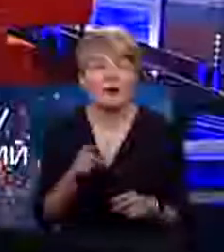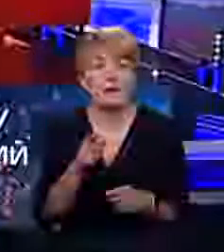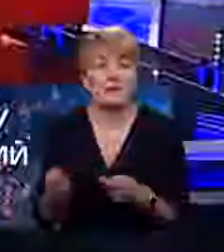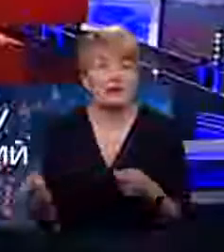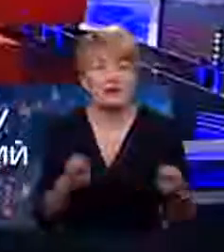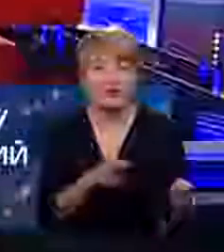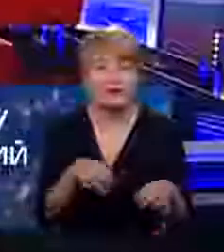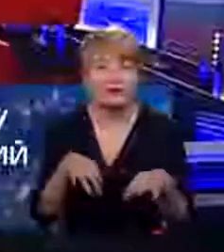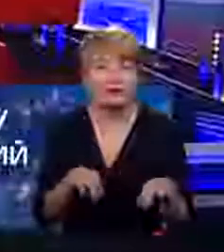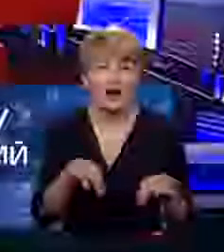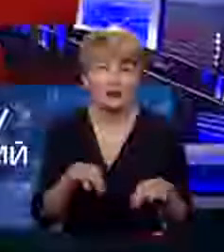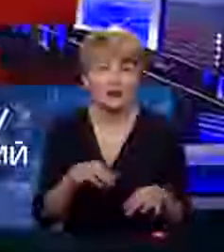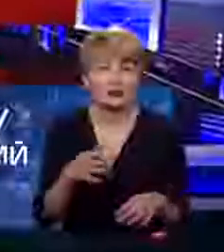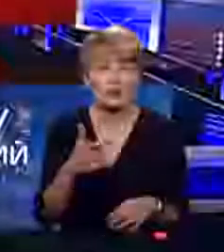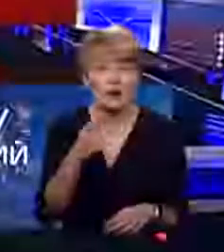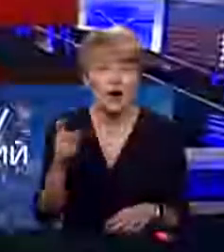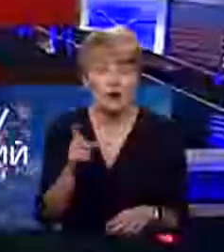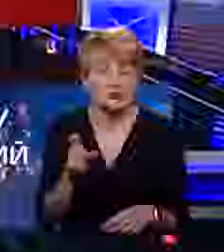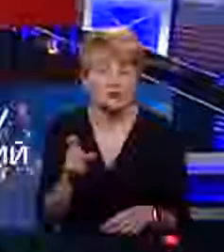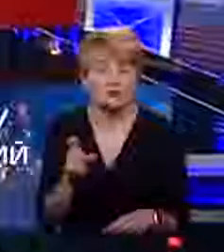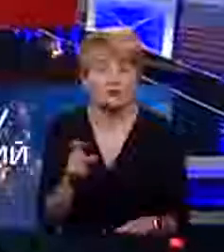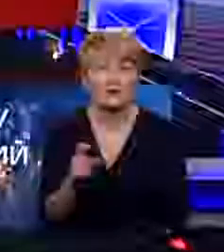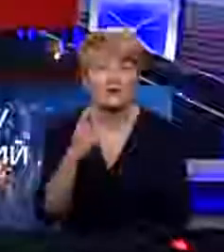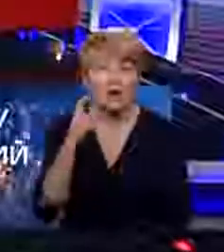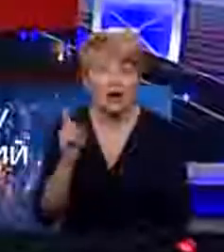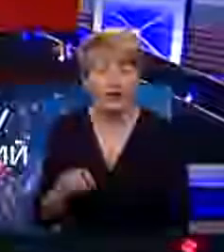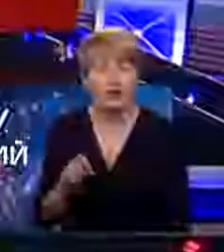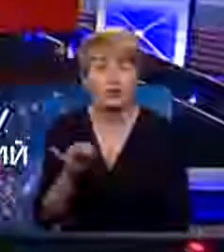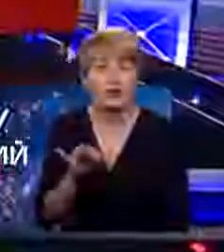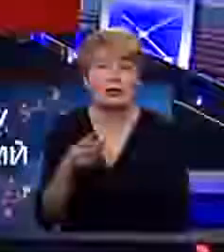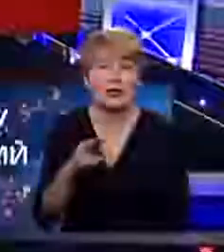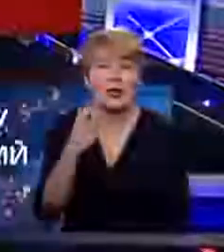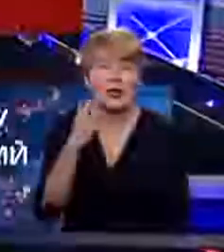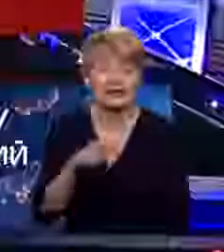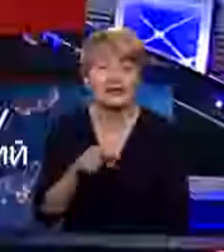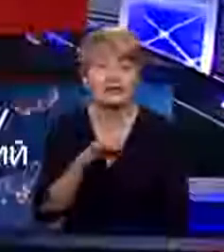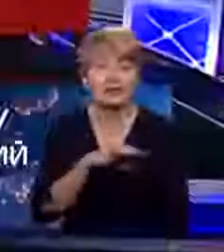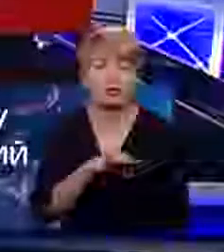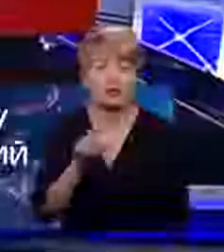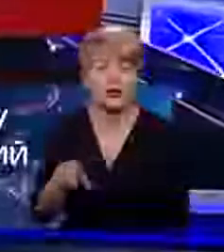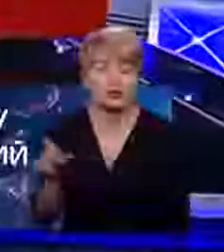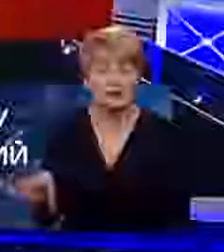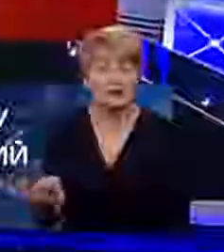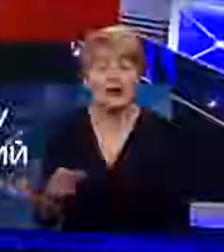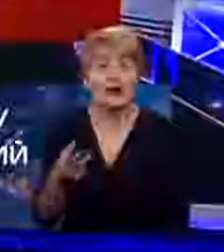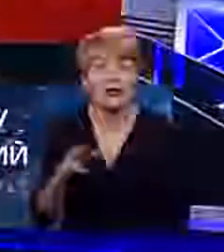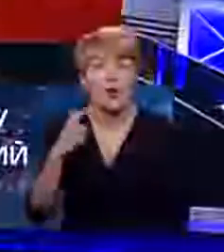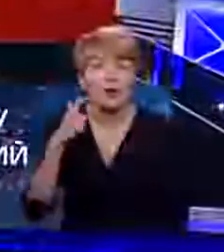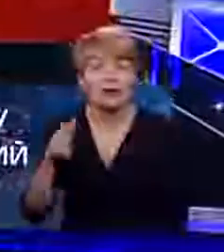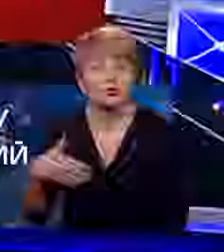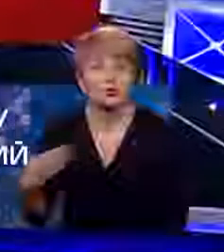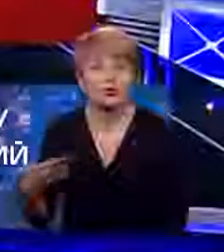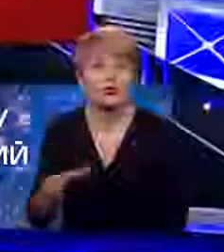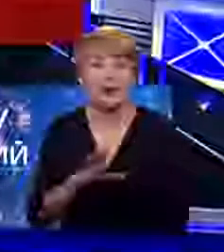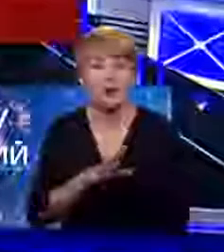території України і перервання постачання газу для українських споживачів, для української сторони